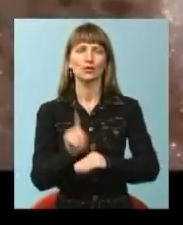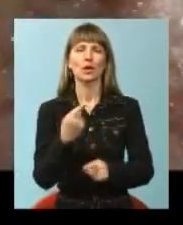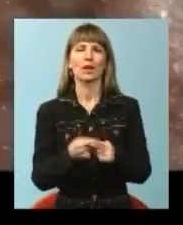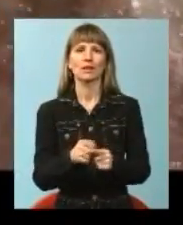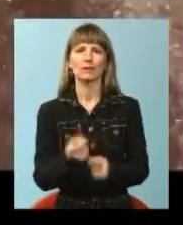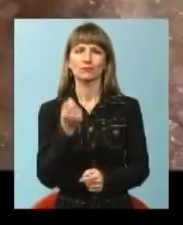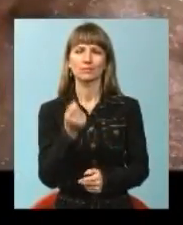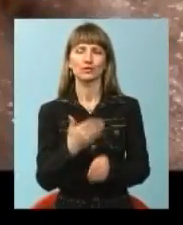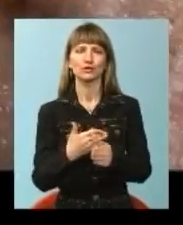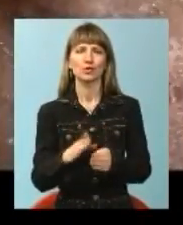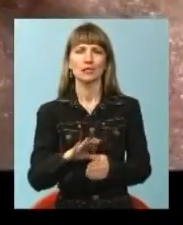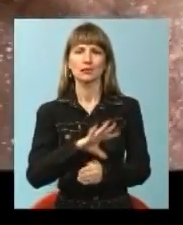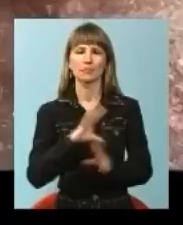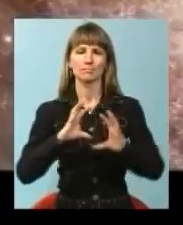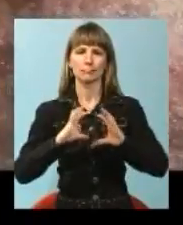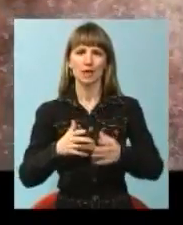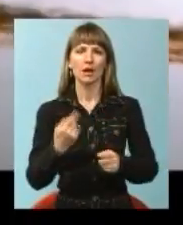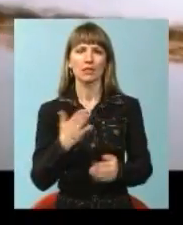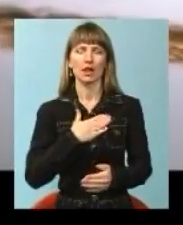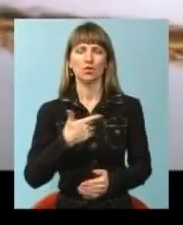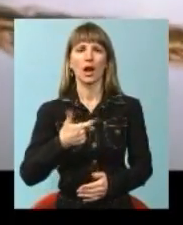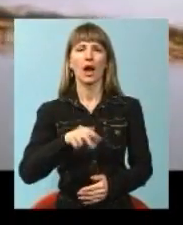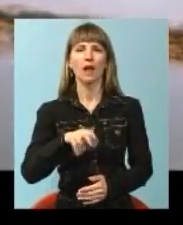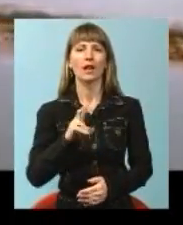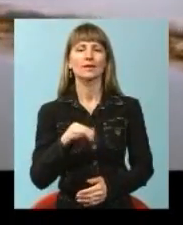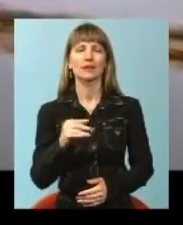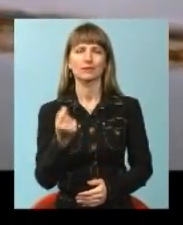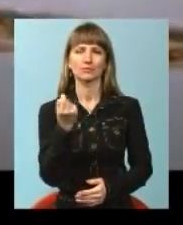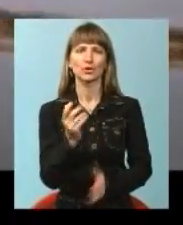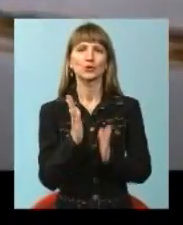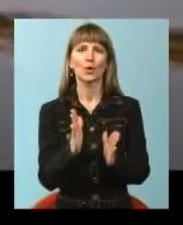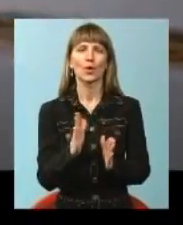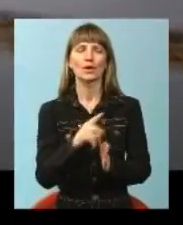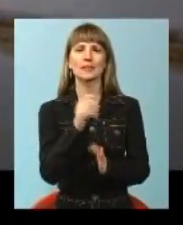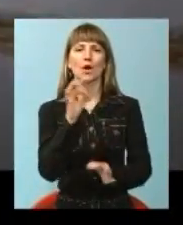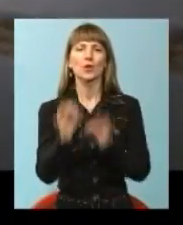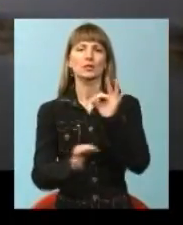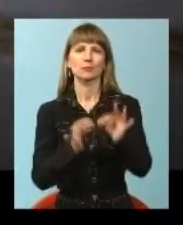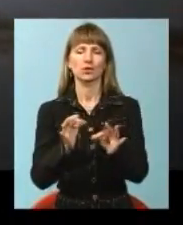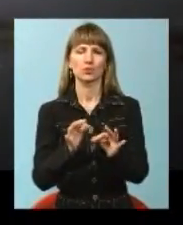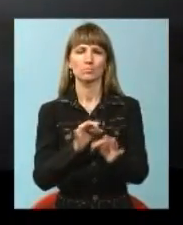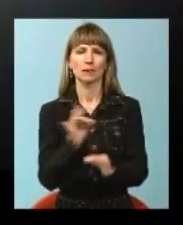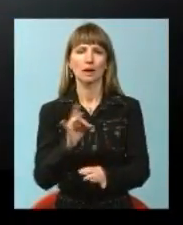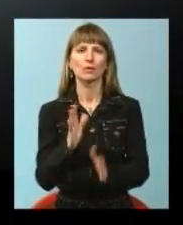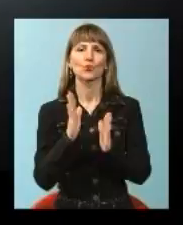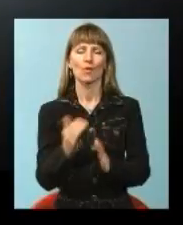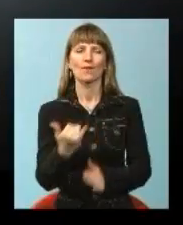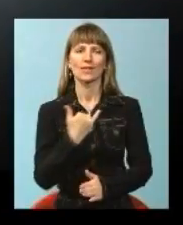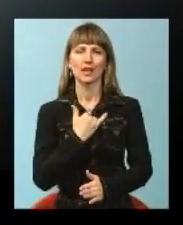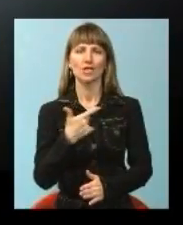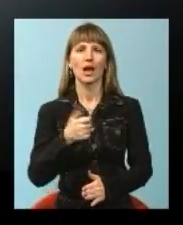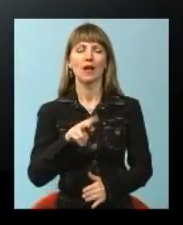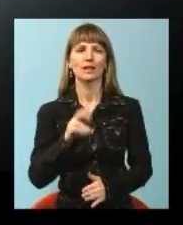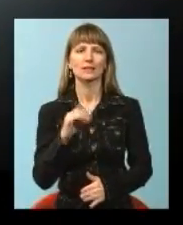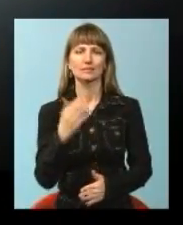лише невеличка частина Всесвіту – наша галактика. Хоча невеличка вона лише за космічними масштабами, адже тільки в нашій